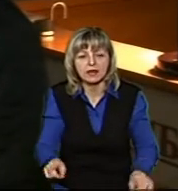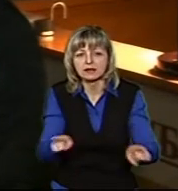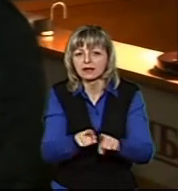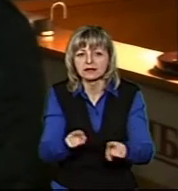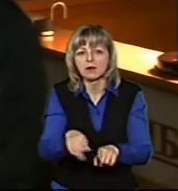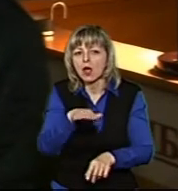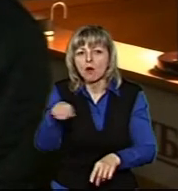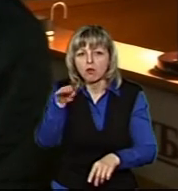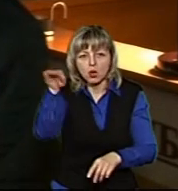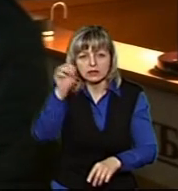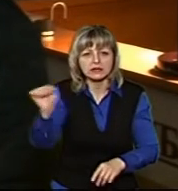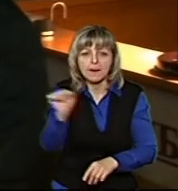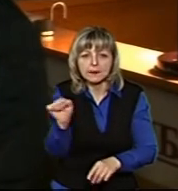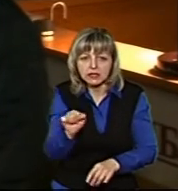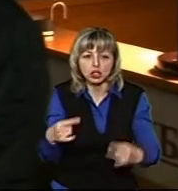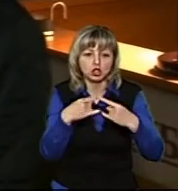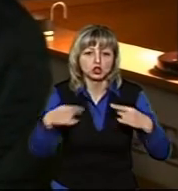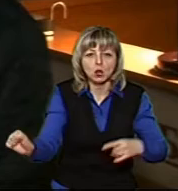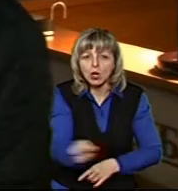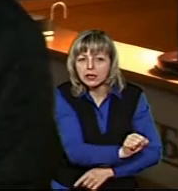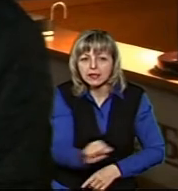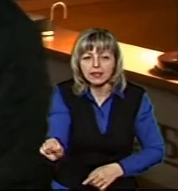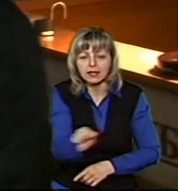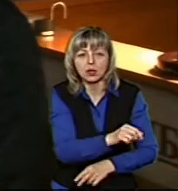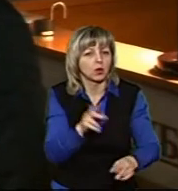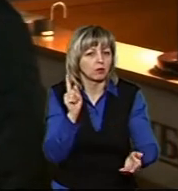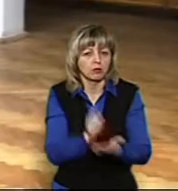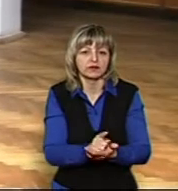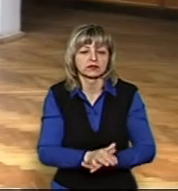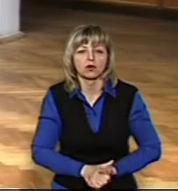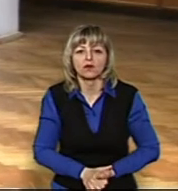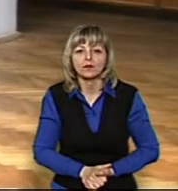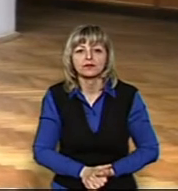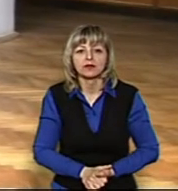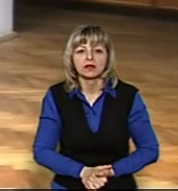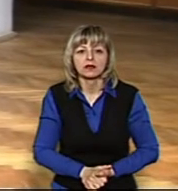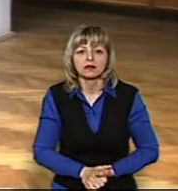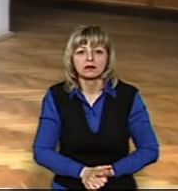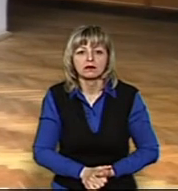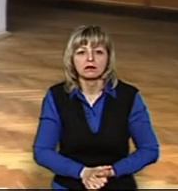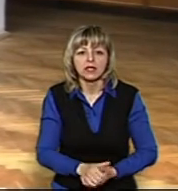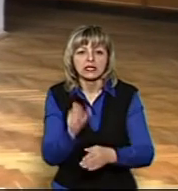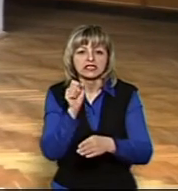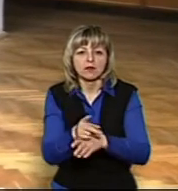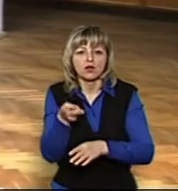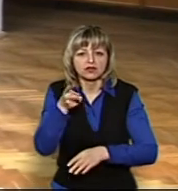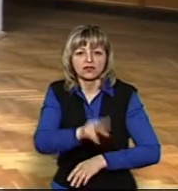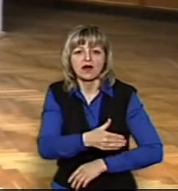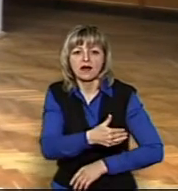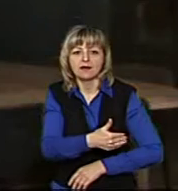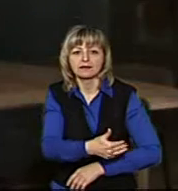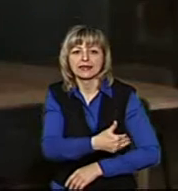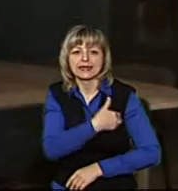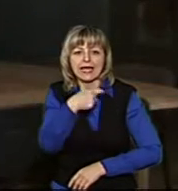і полички протирати, і столи обов'язково дезінфікуючими засобами. Замовили 2 термометри